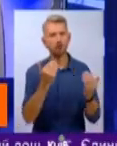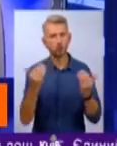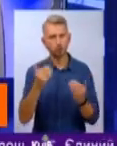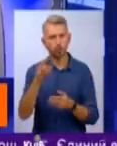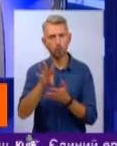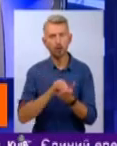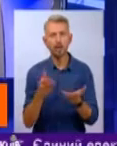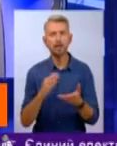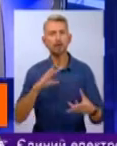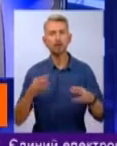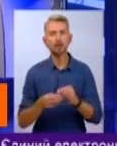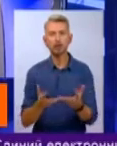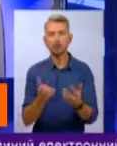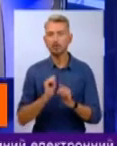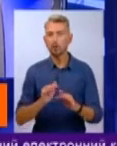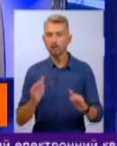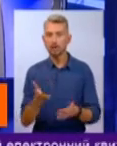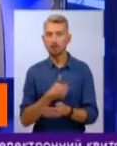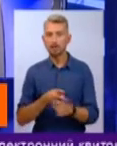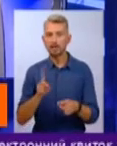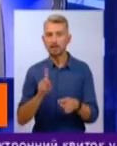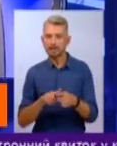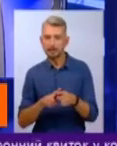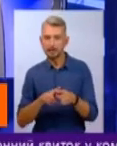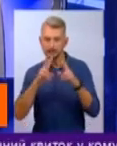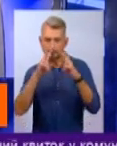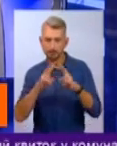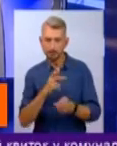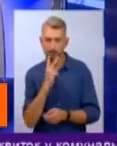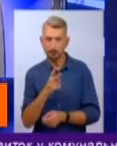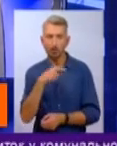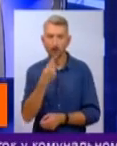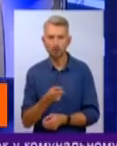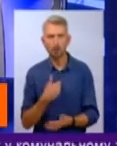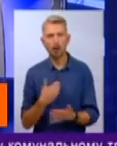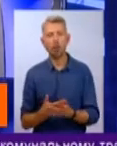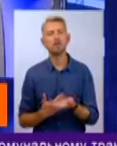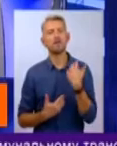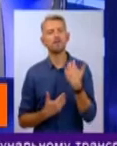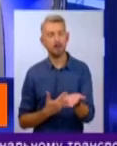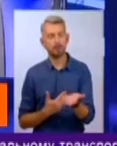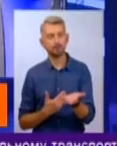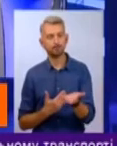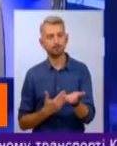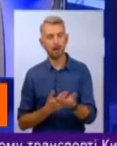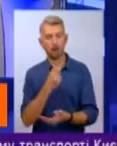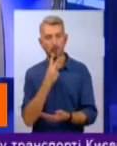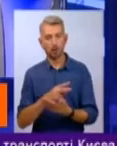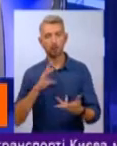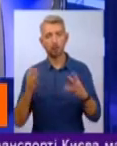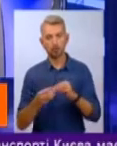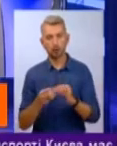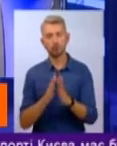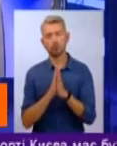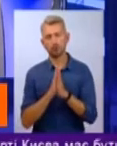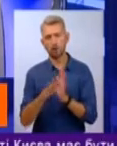які результати отримують діти, ми це міряємо, дивимося і кажемо, от ми вам показуємо результати, будь